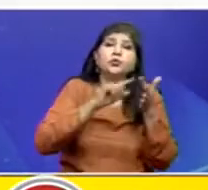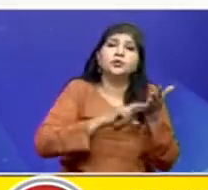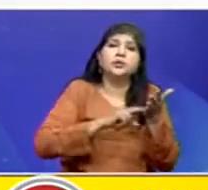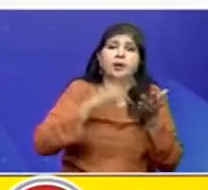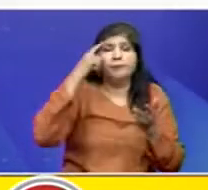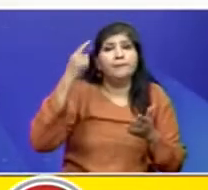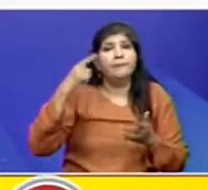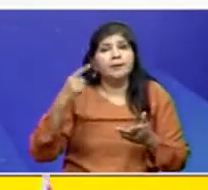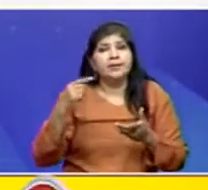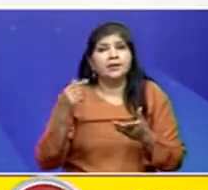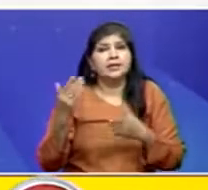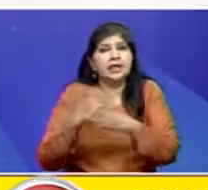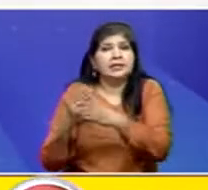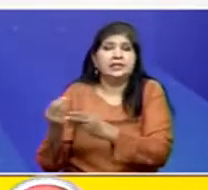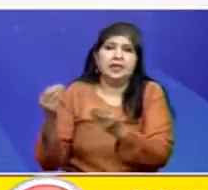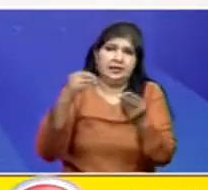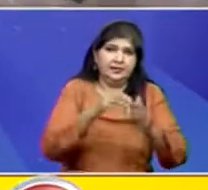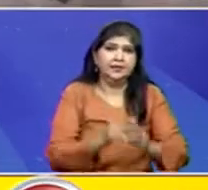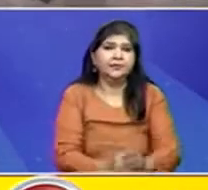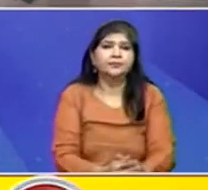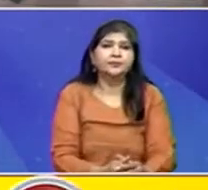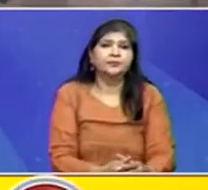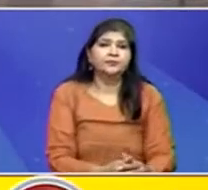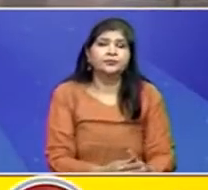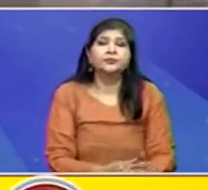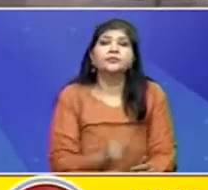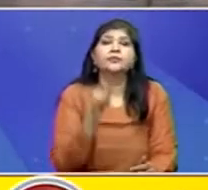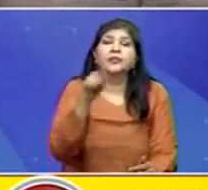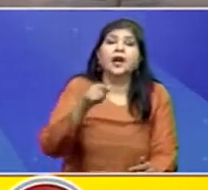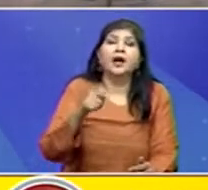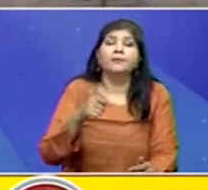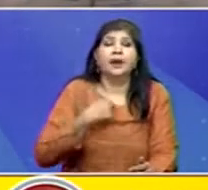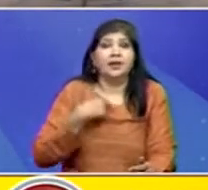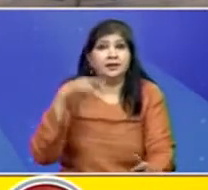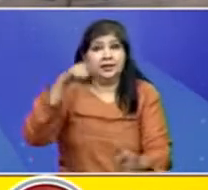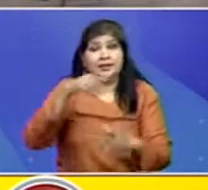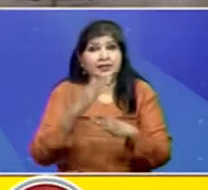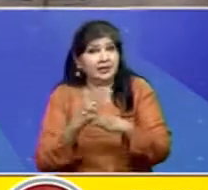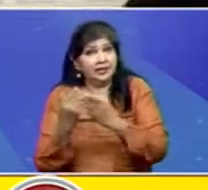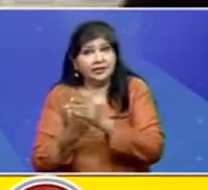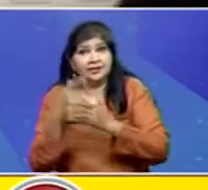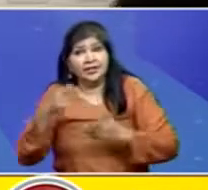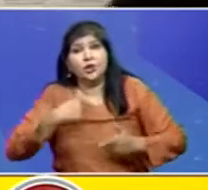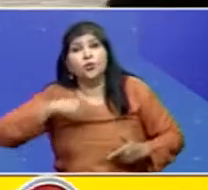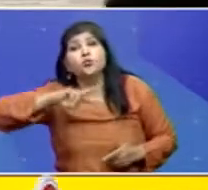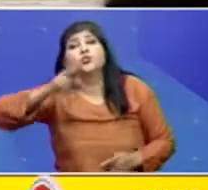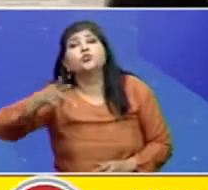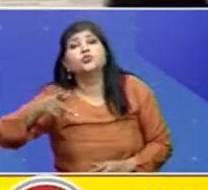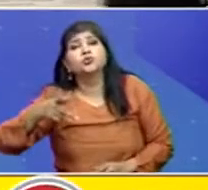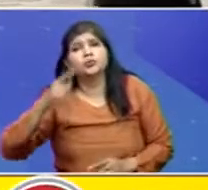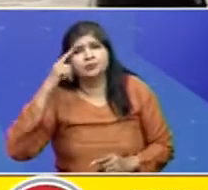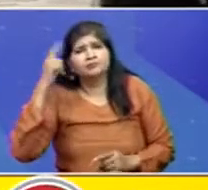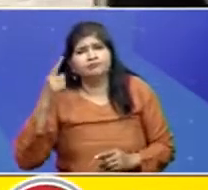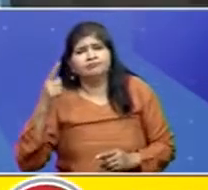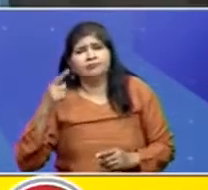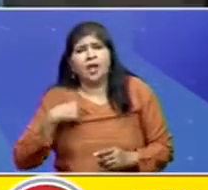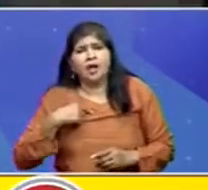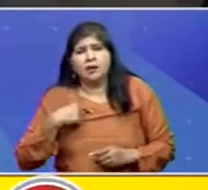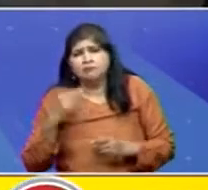साथ जरूर साजा करें आपके ऐसा करने से दूसरों के मन में भी